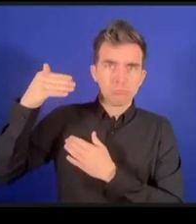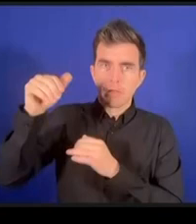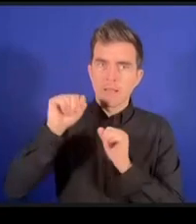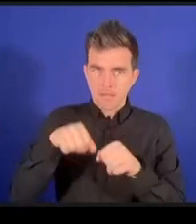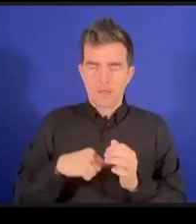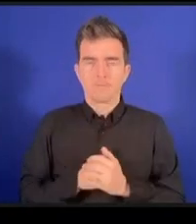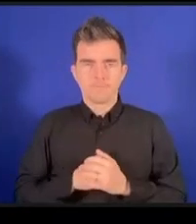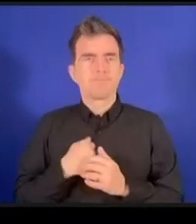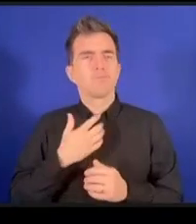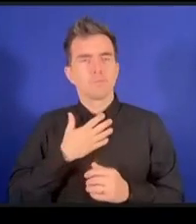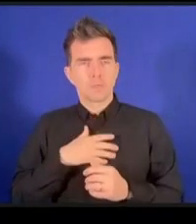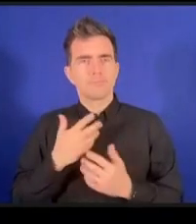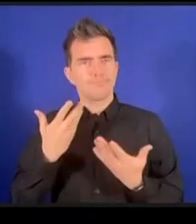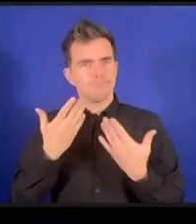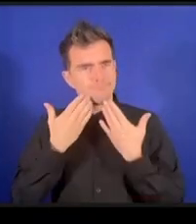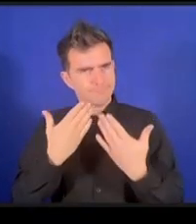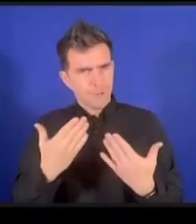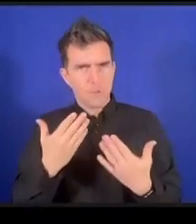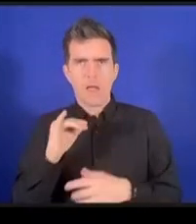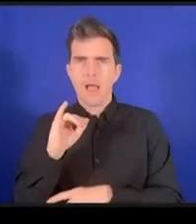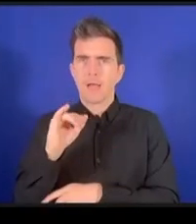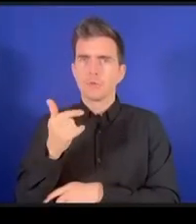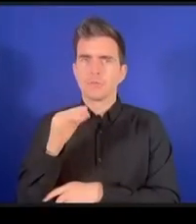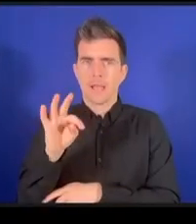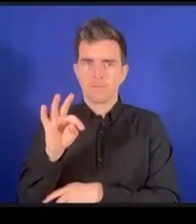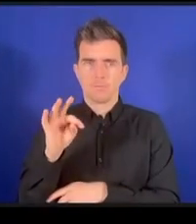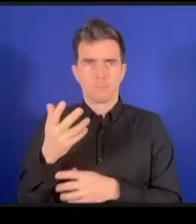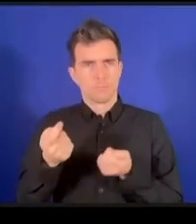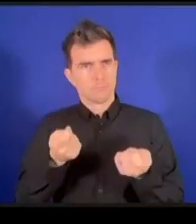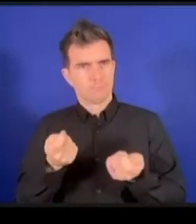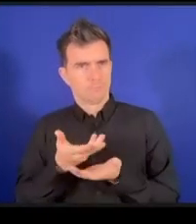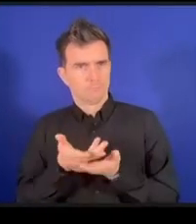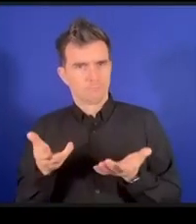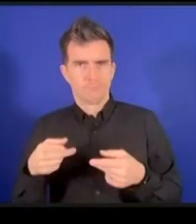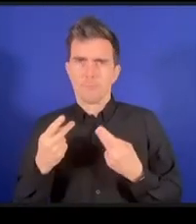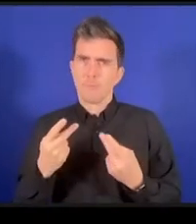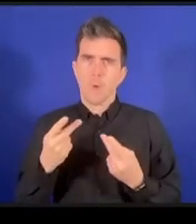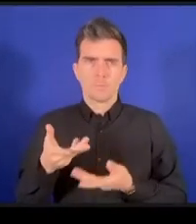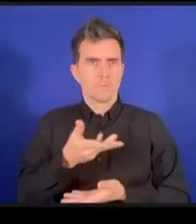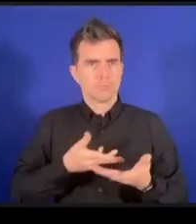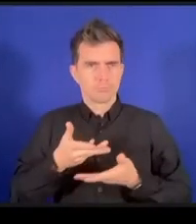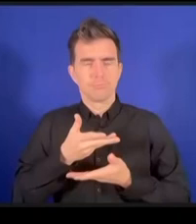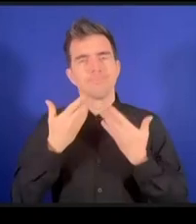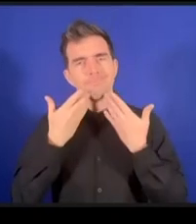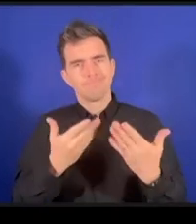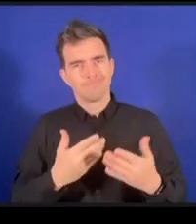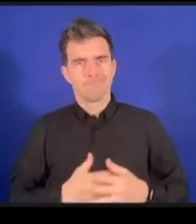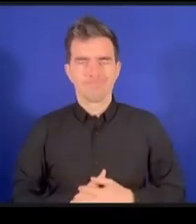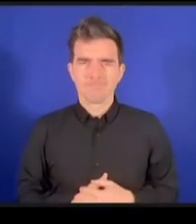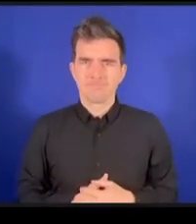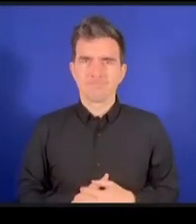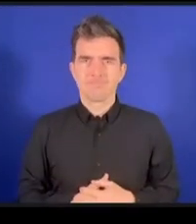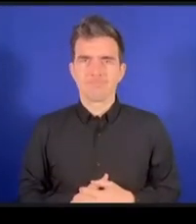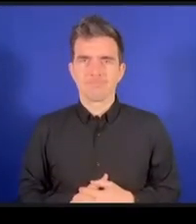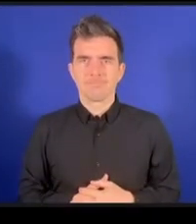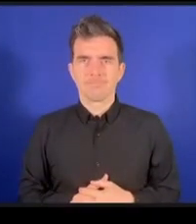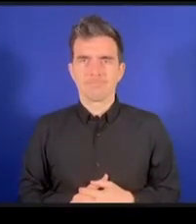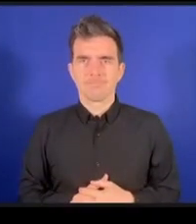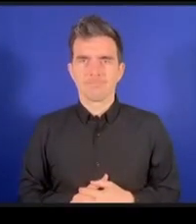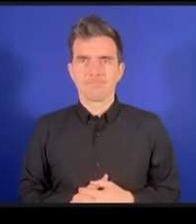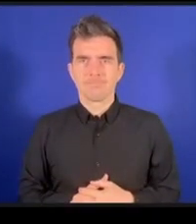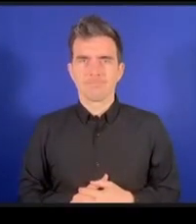то что вы дали нам возможность провести этот важный диалог здесь в этих стенах Благодарю